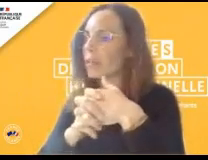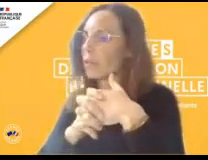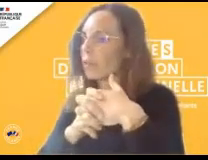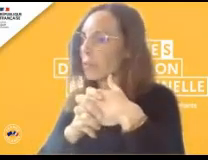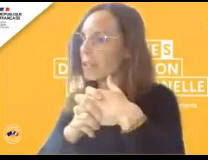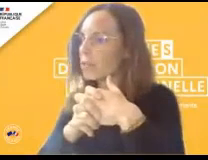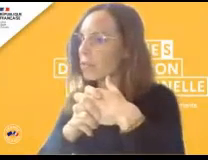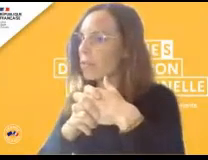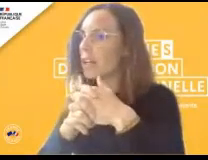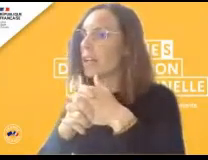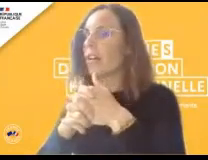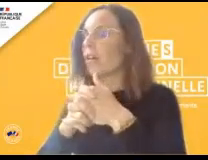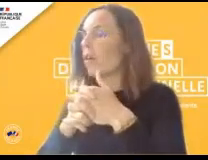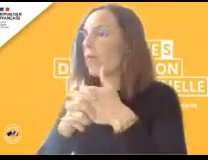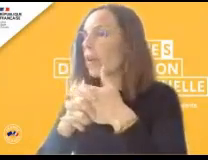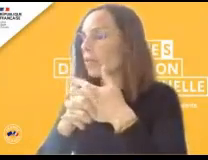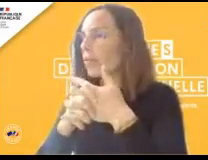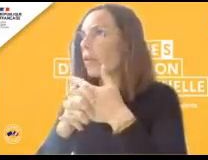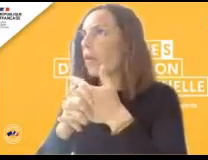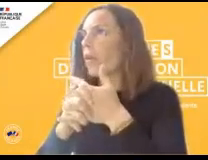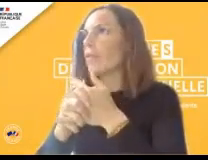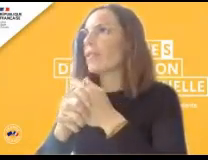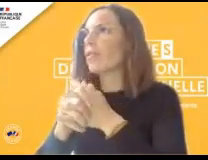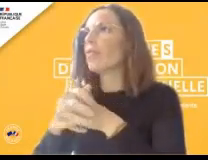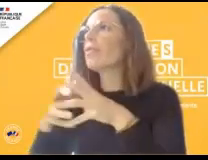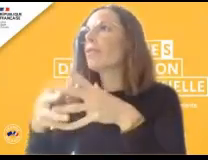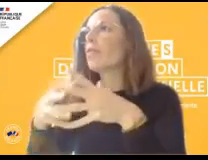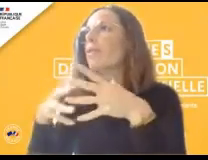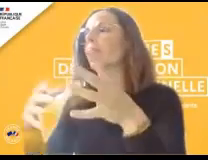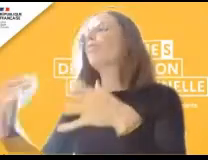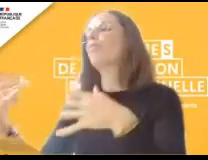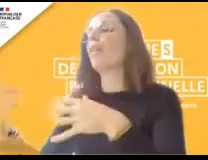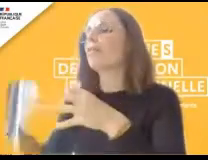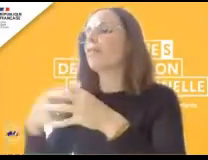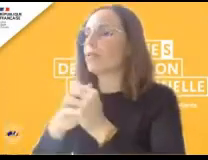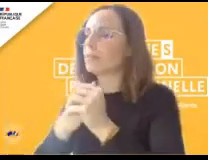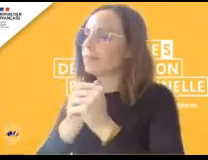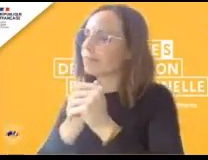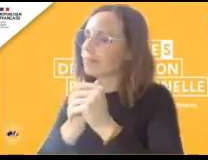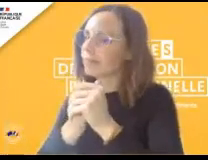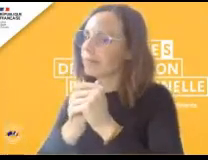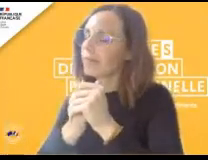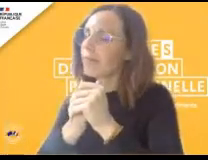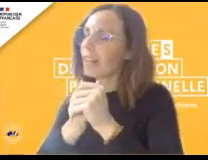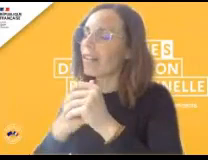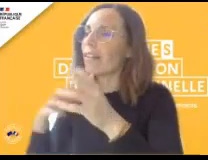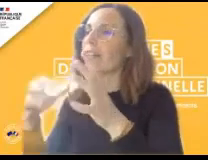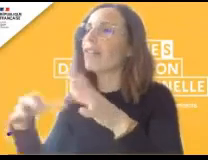leur compte personnel de formation. Voilà, donc le CEP va pouvoir, en fait,